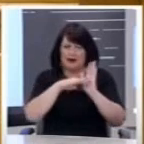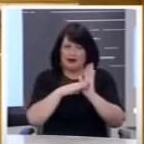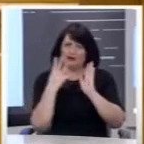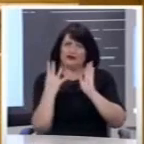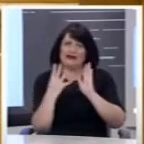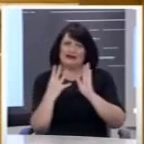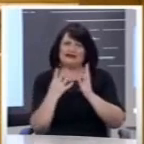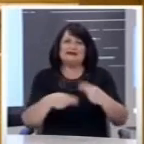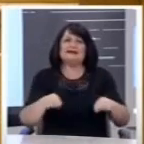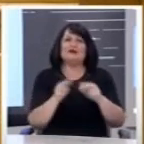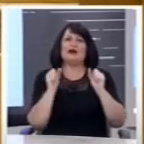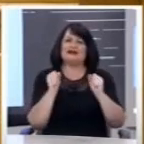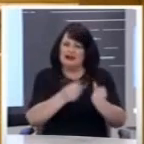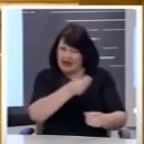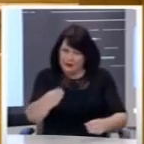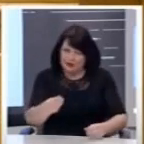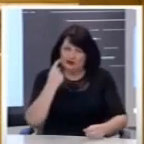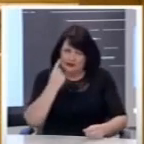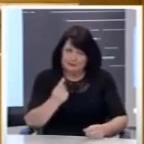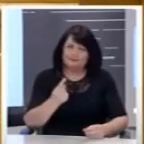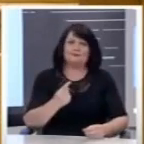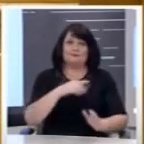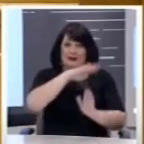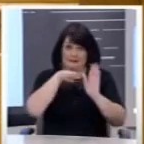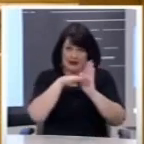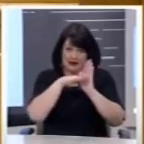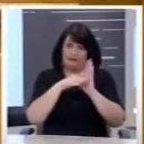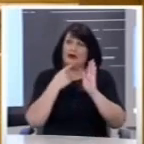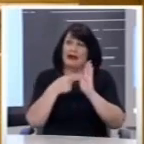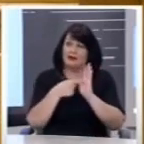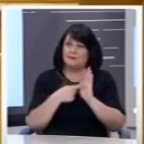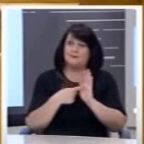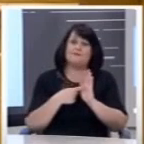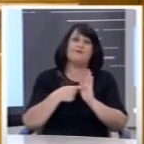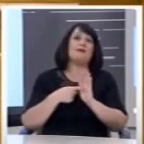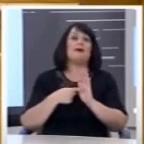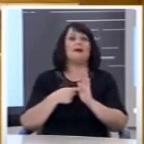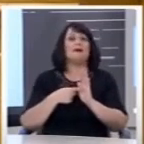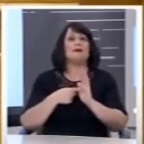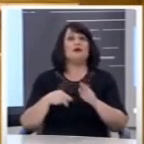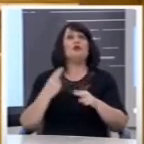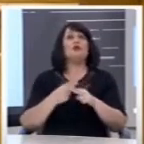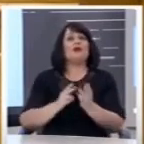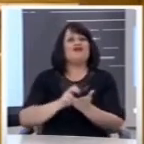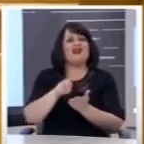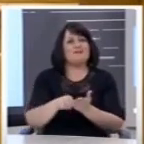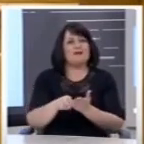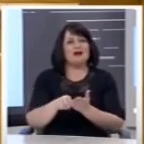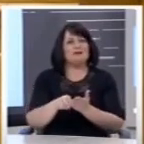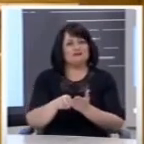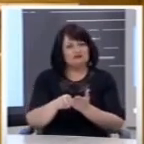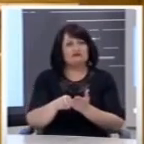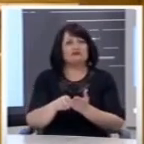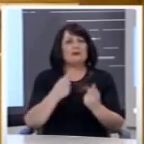για το Συμβούλιο της Ασφαλείας. Στην ίδια παράγραφο λέει ότι είναι μεγάλο βήμα που αναδείχθηκε στην ίδια